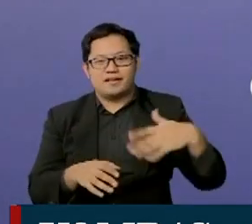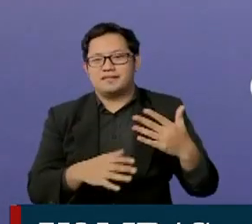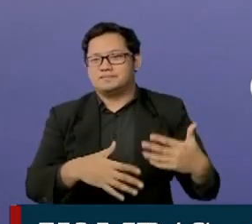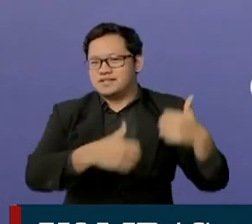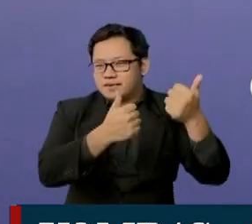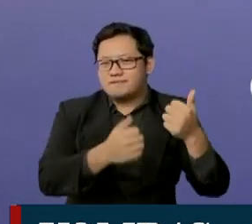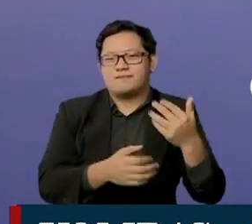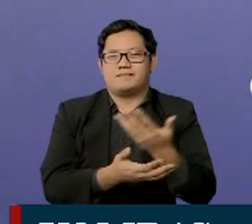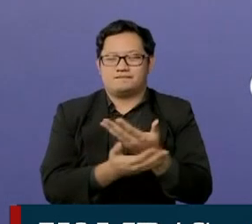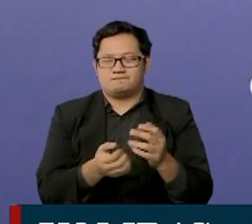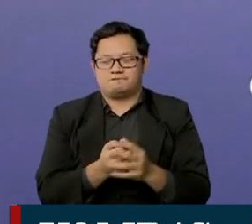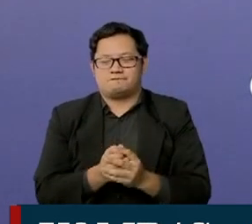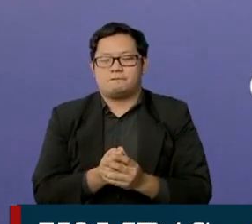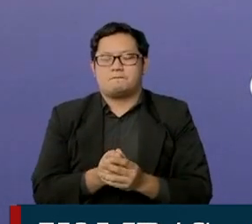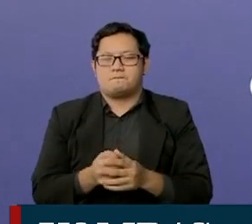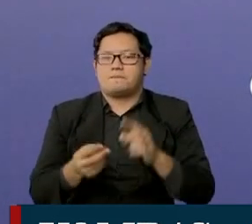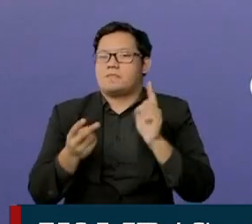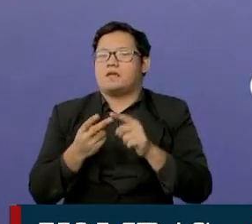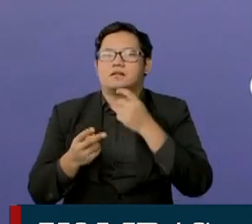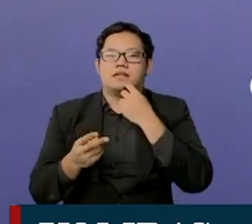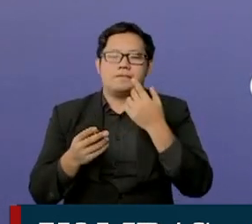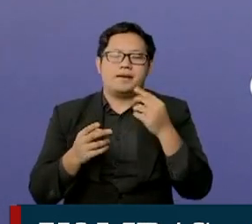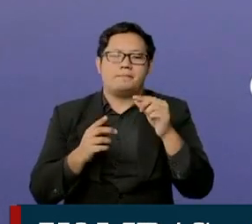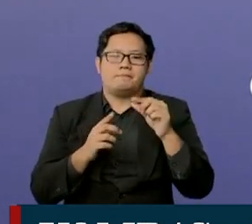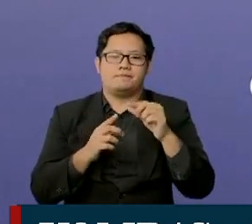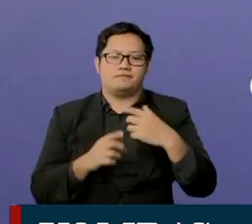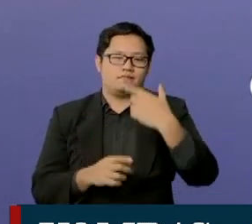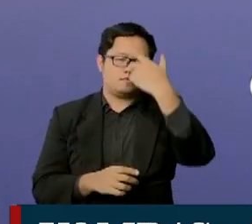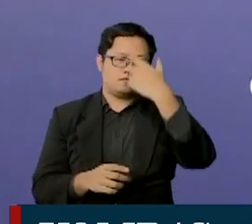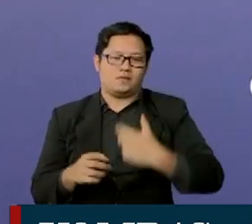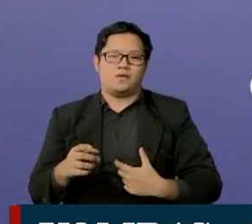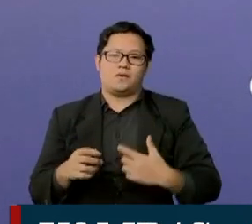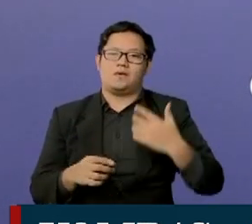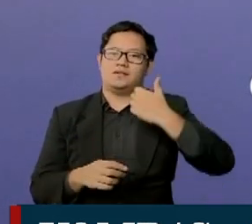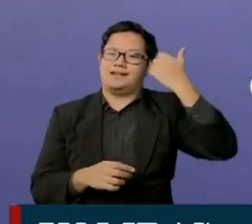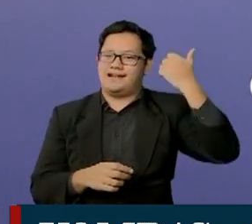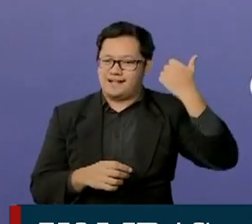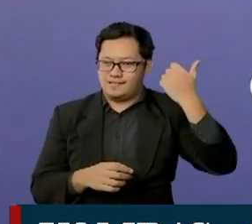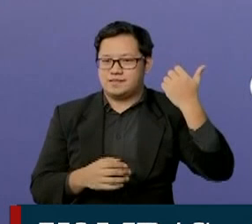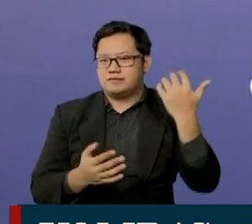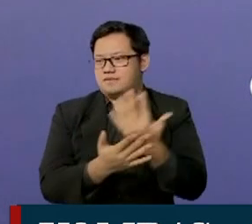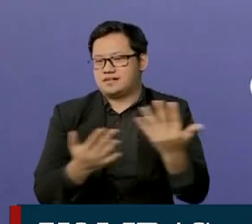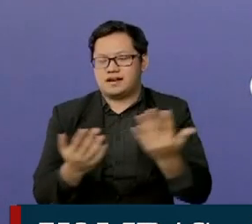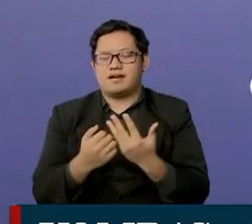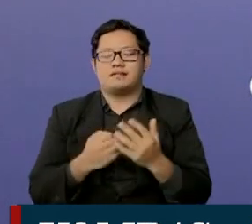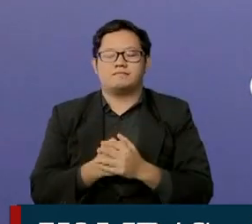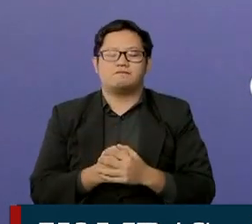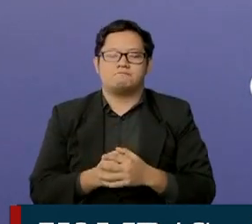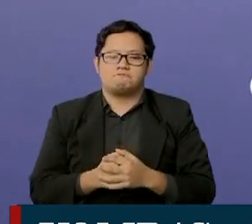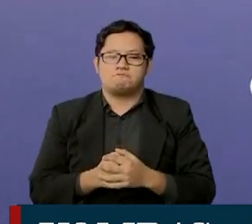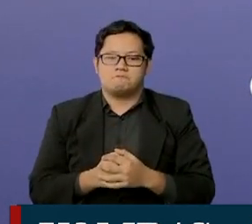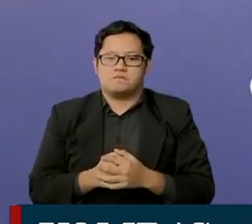terkait dengan publik figur atau figur terkenal dimata publik